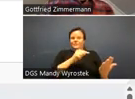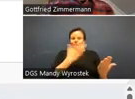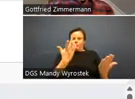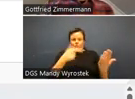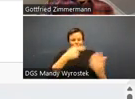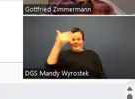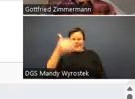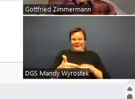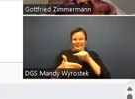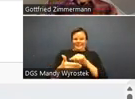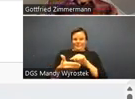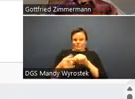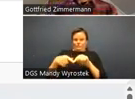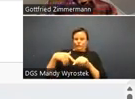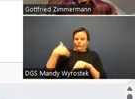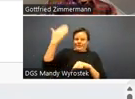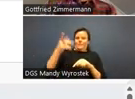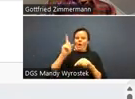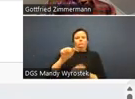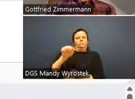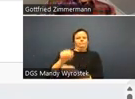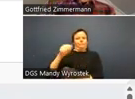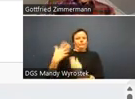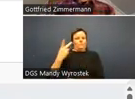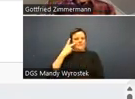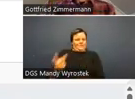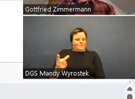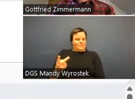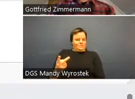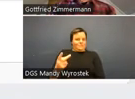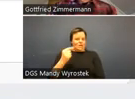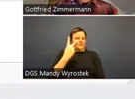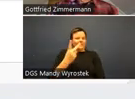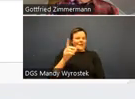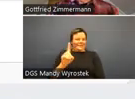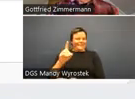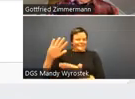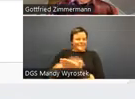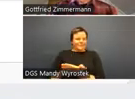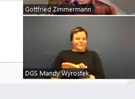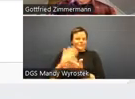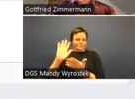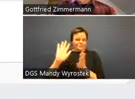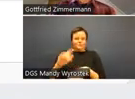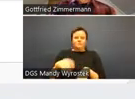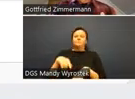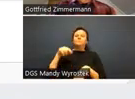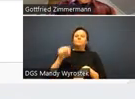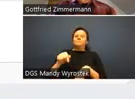Das ist eigentlich die Default-Ansicht. Und wenn wir jetzt von Barrierefreiheit reden, dann müssen wir